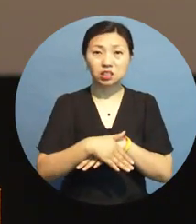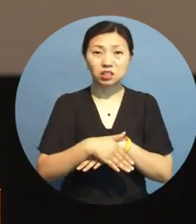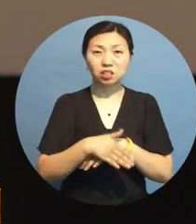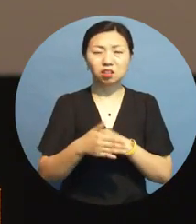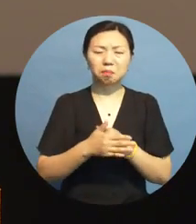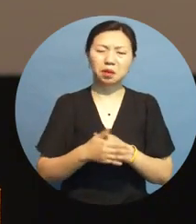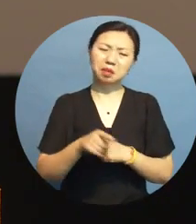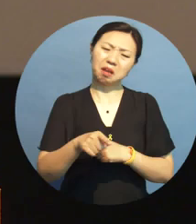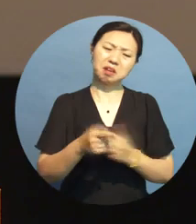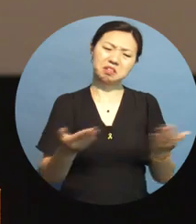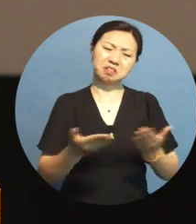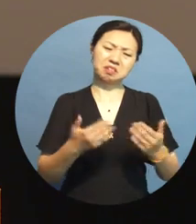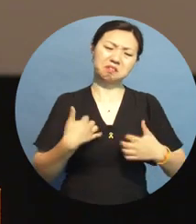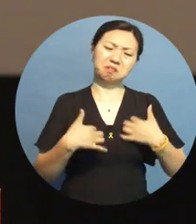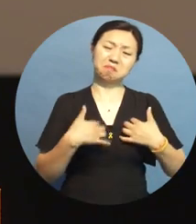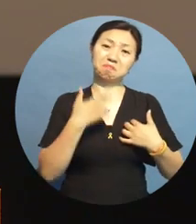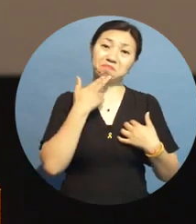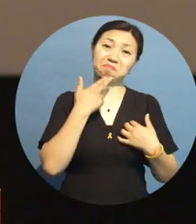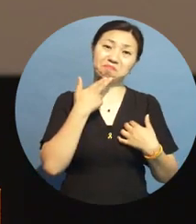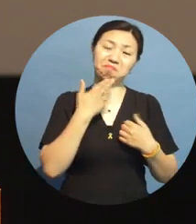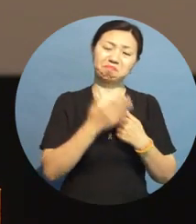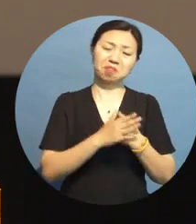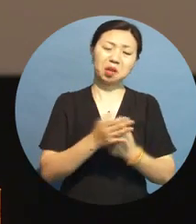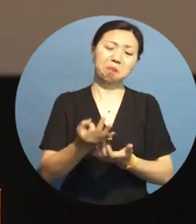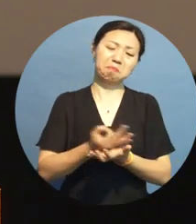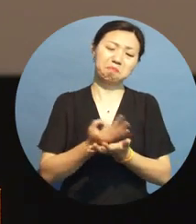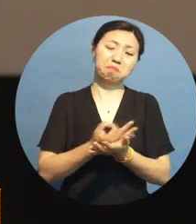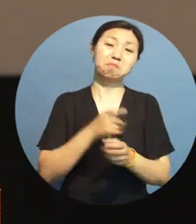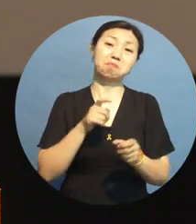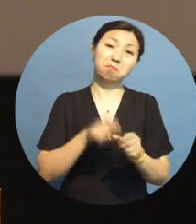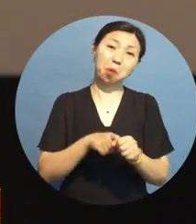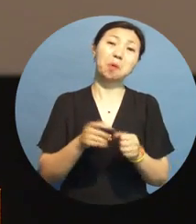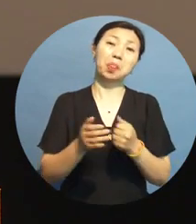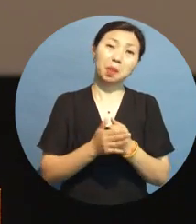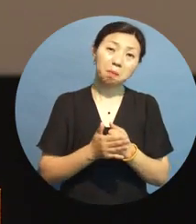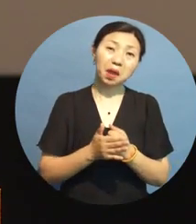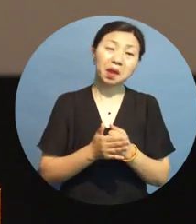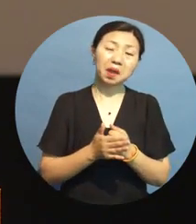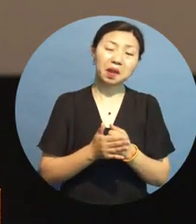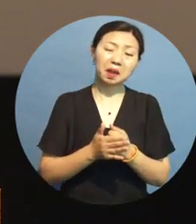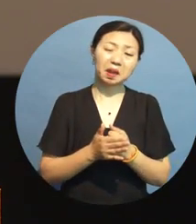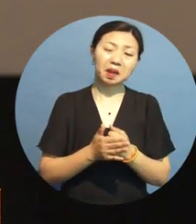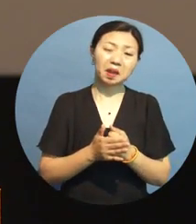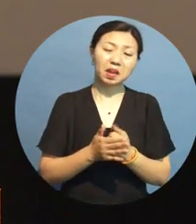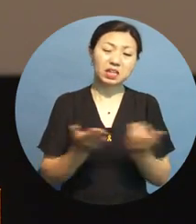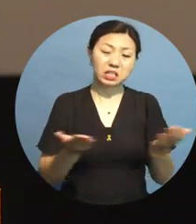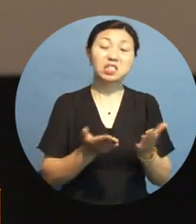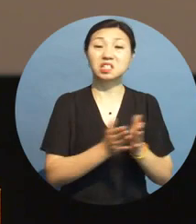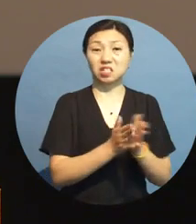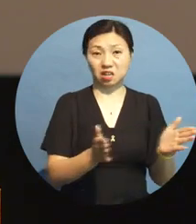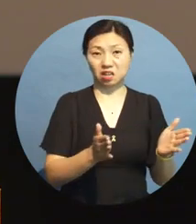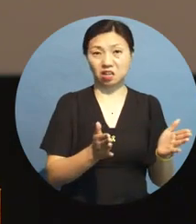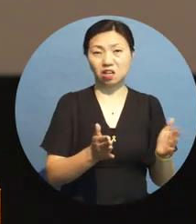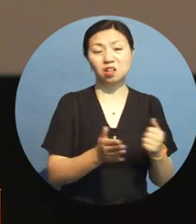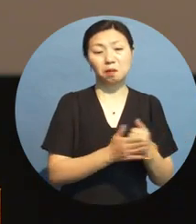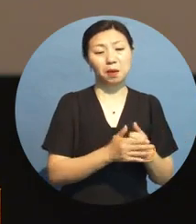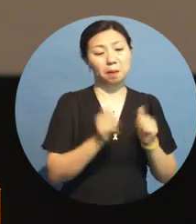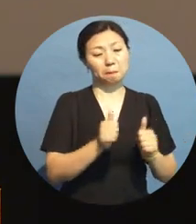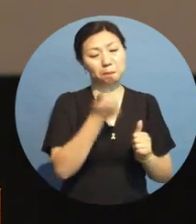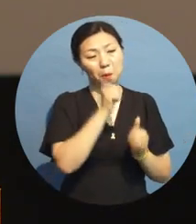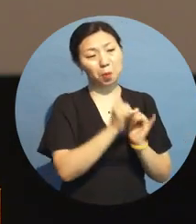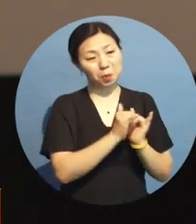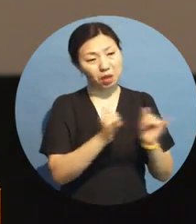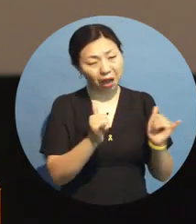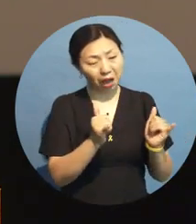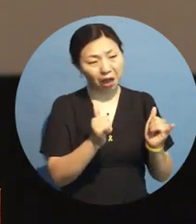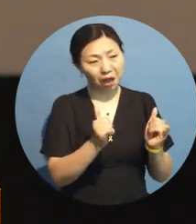사실은 재미없는데 돈 때문에 그걸 한 사람, 우리 세대는 그랬어요. 그래서 자기가 변호사 하면서도 그림을